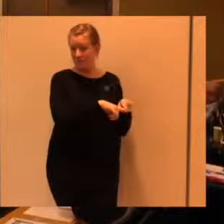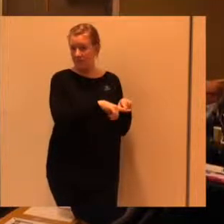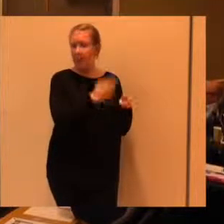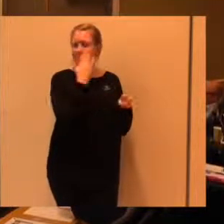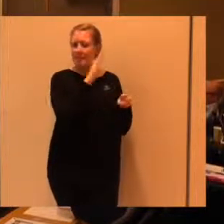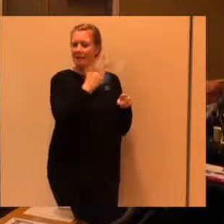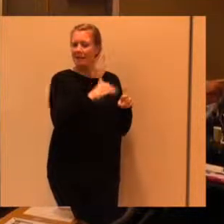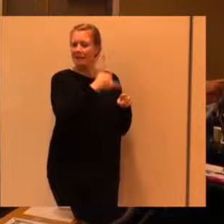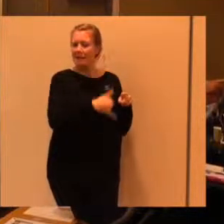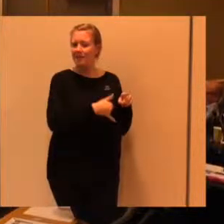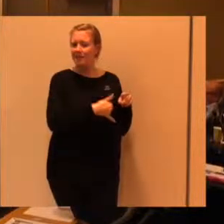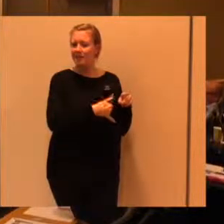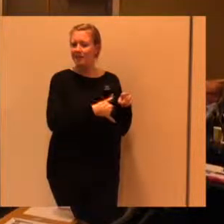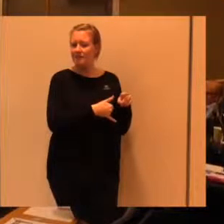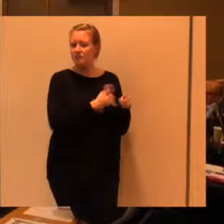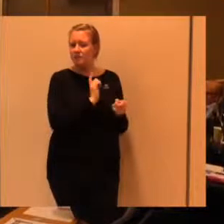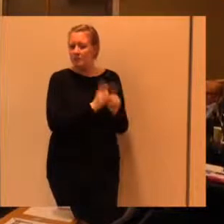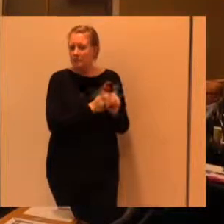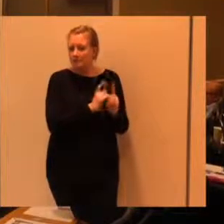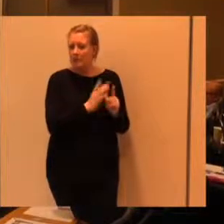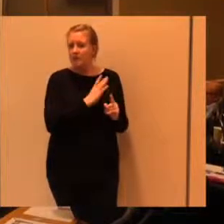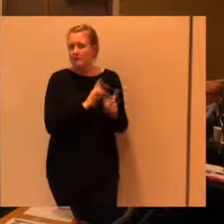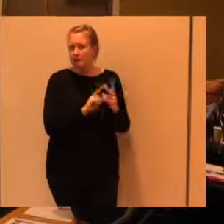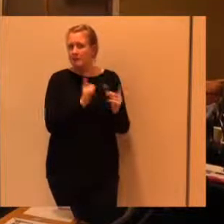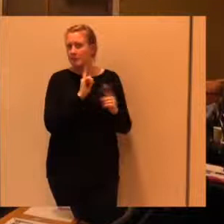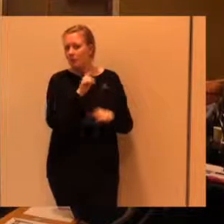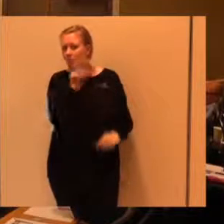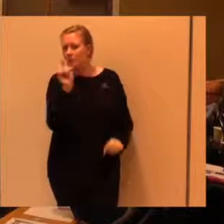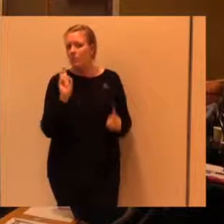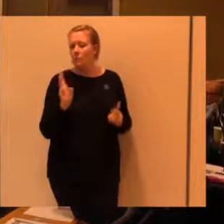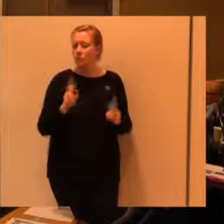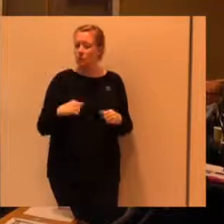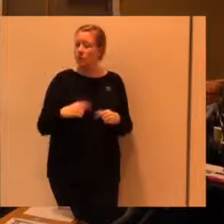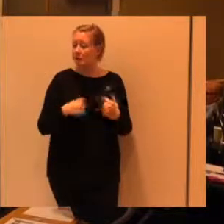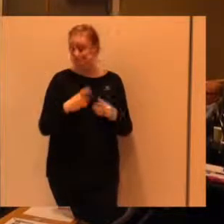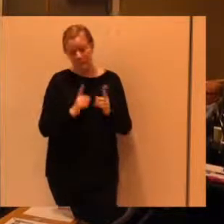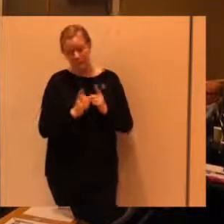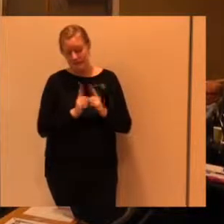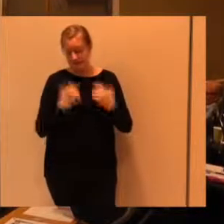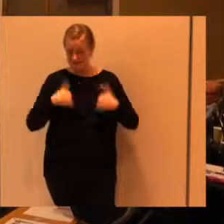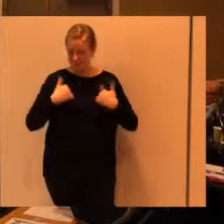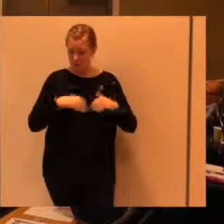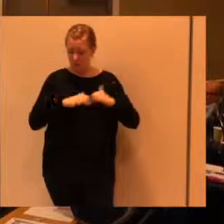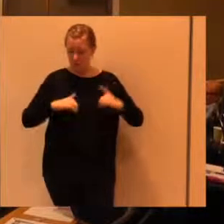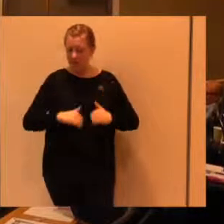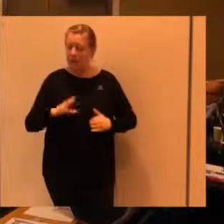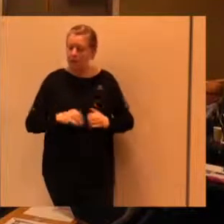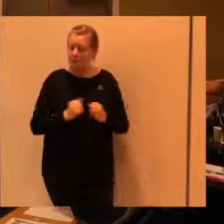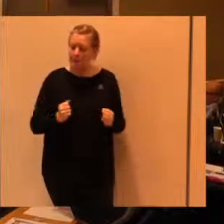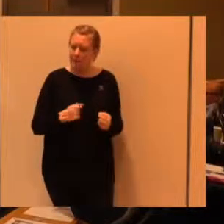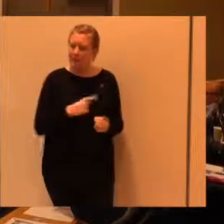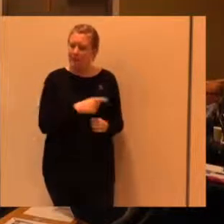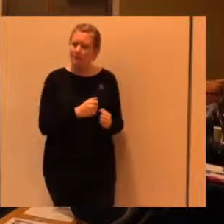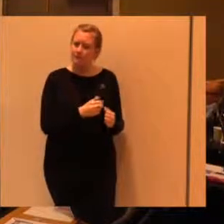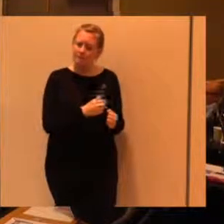Och då kan man tänka sig att det kan finnas andra personer, det kan vara individuella skillnader här. Men det här är ett sätt att mäta tillgänglighet som